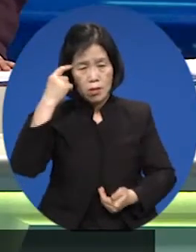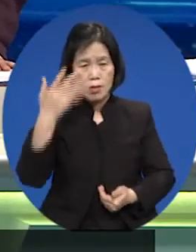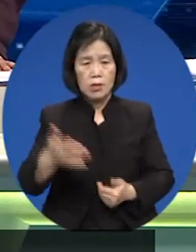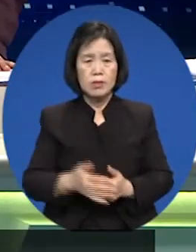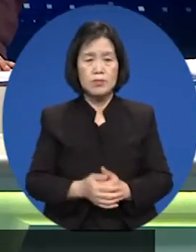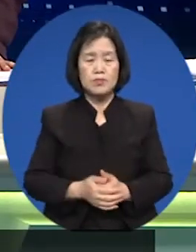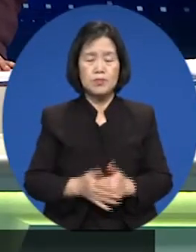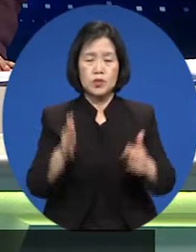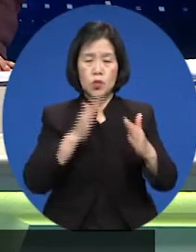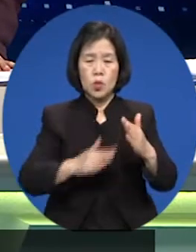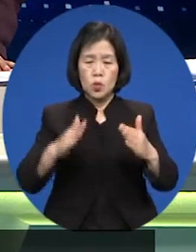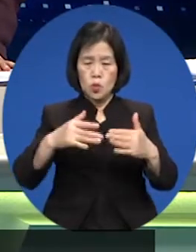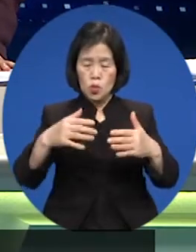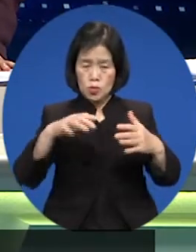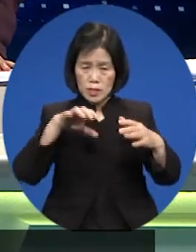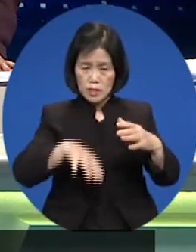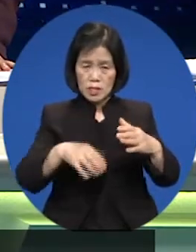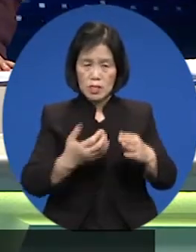한마디로